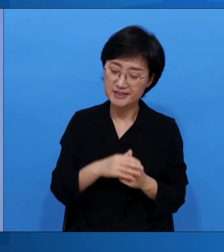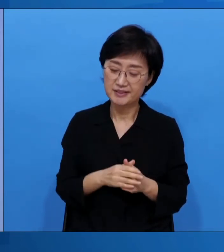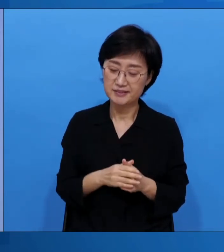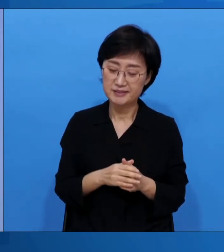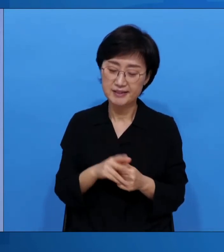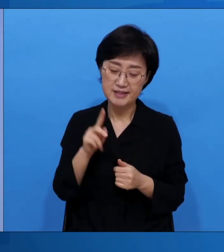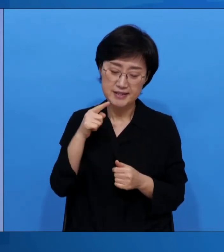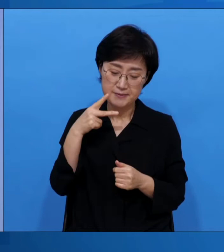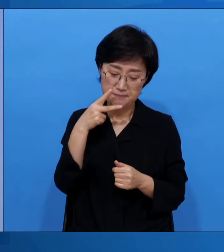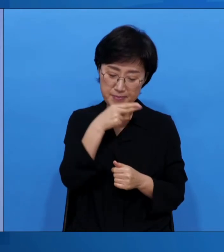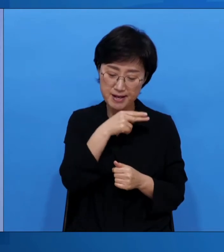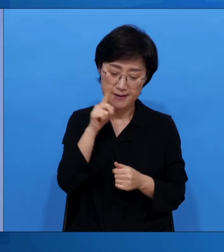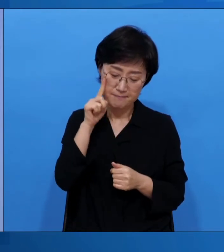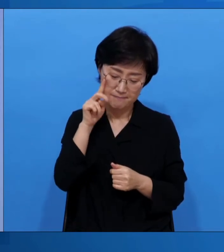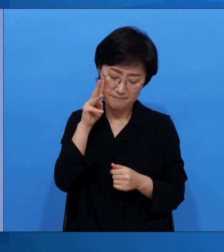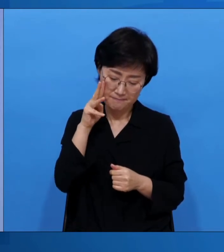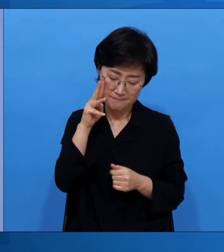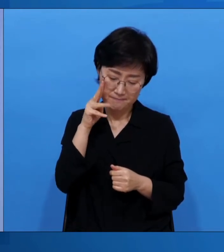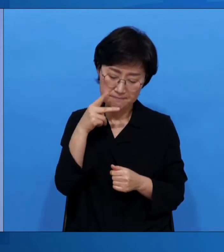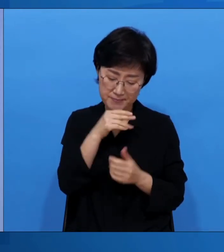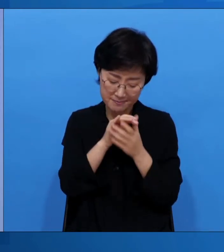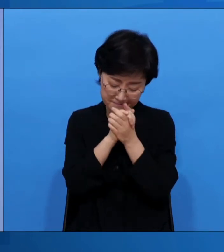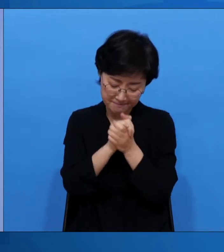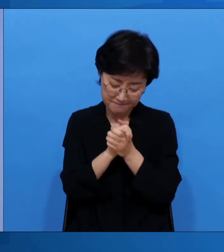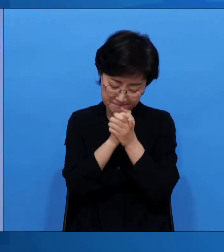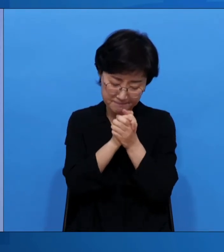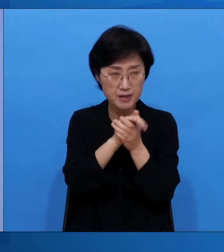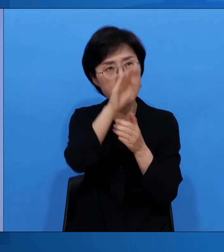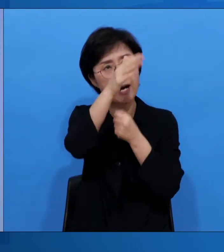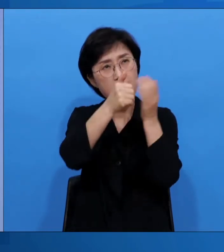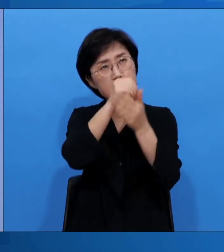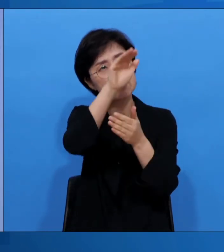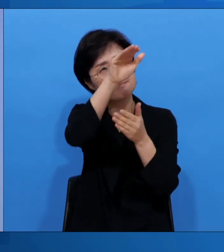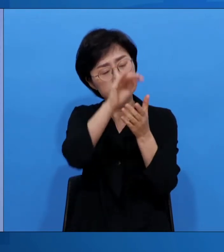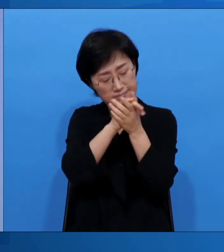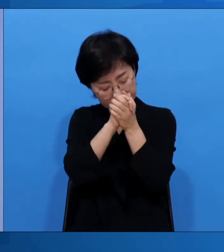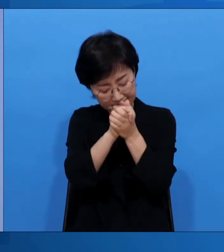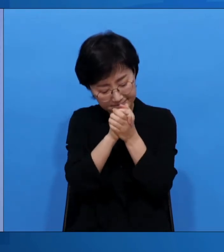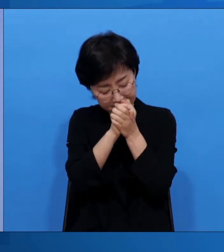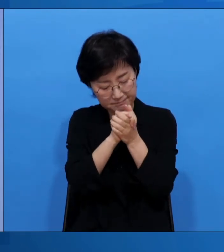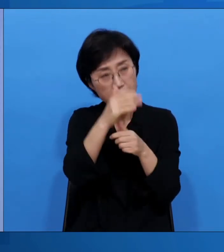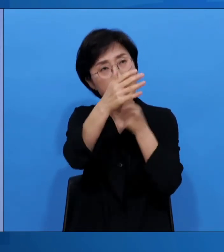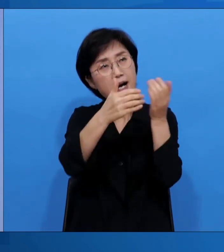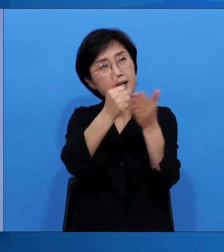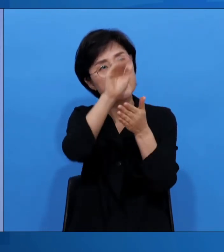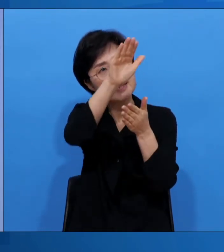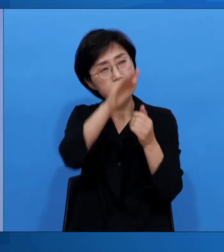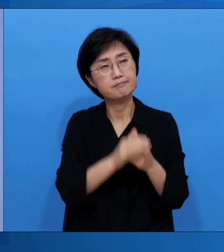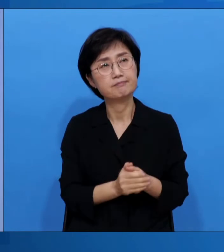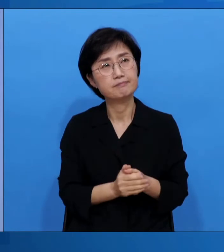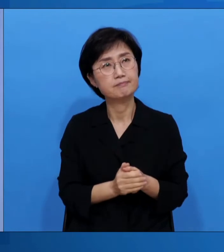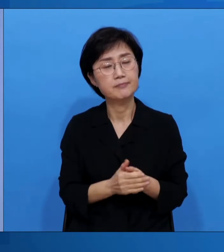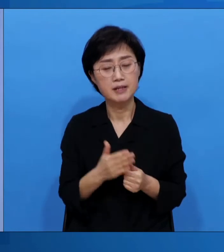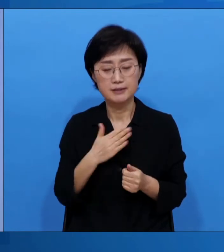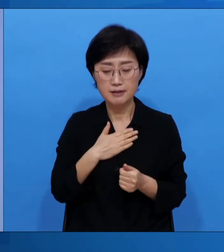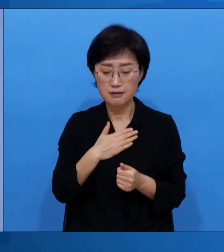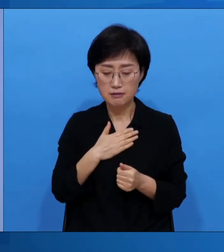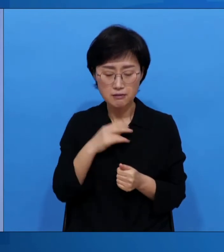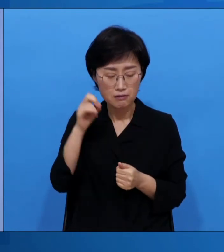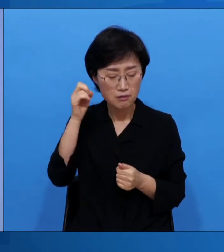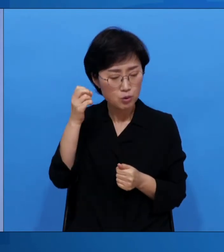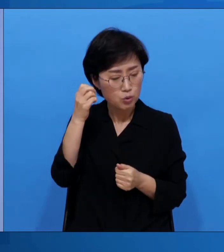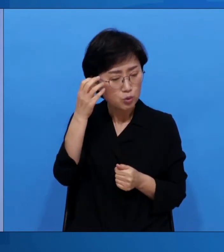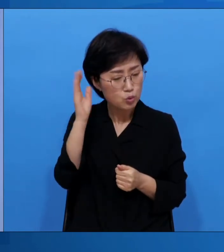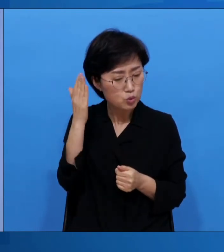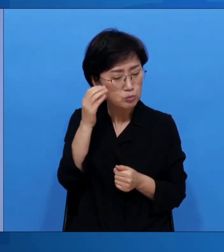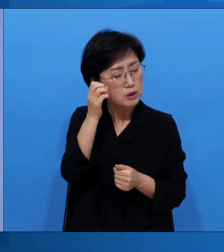동안 금식하면서 하나님께 기도했대요. And so for the 3 days as I fasted, I prayed to God. 하나님 내가 요즘 쓸데없는 욕심이 너무 많습니다. I